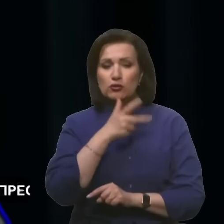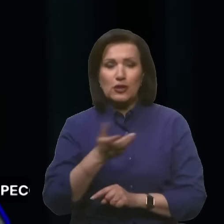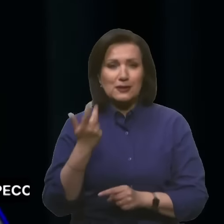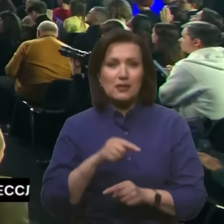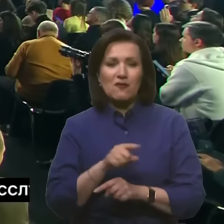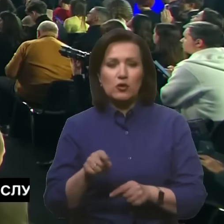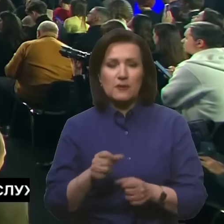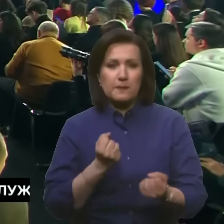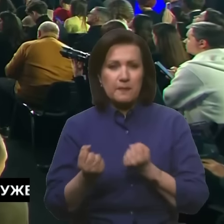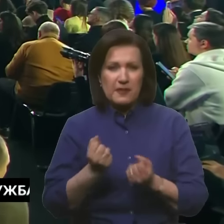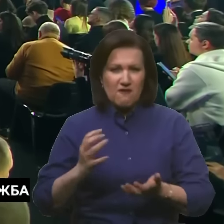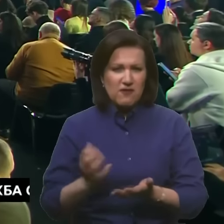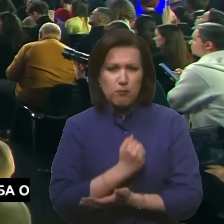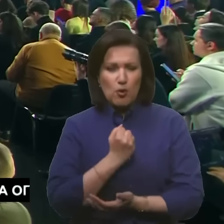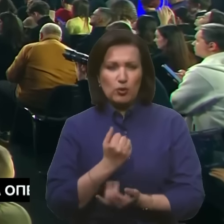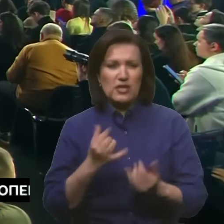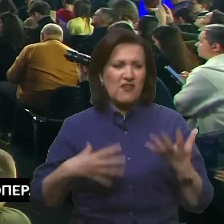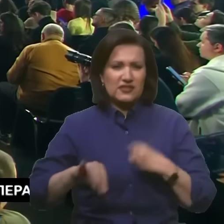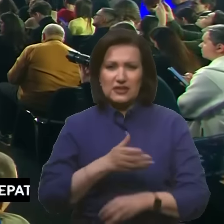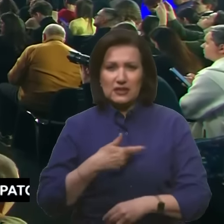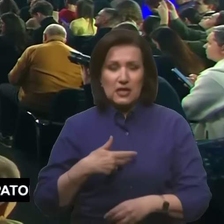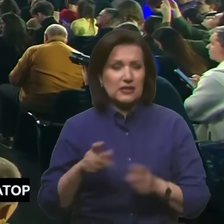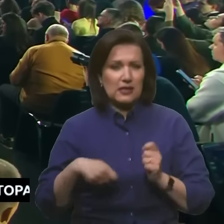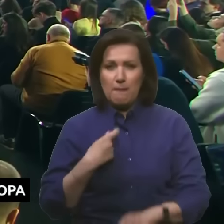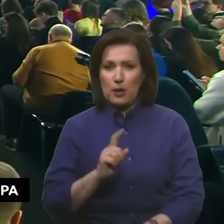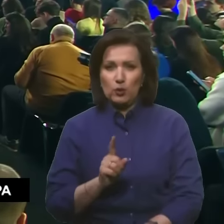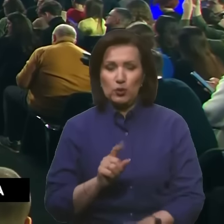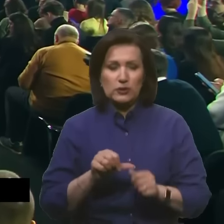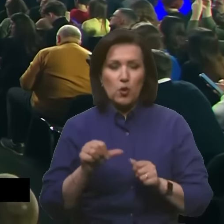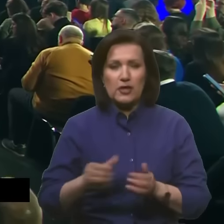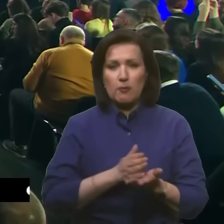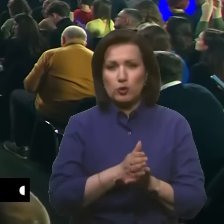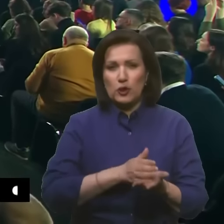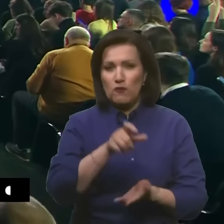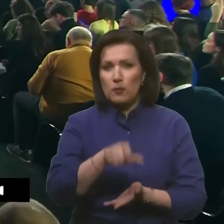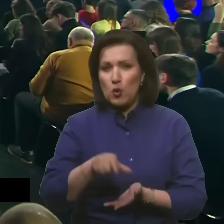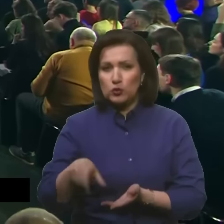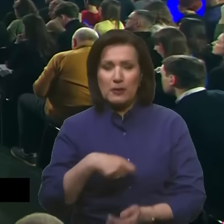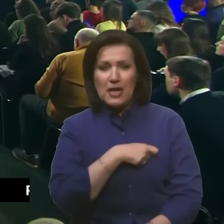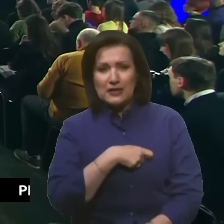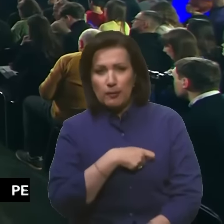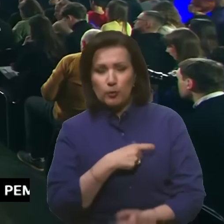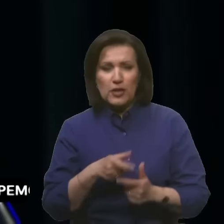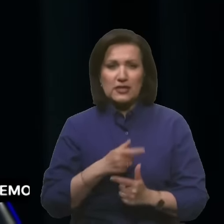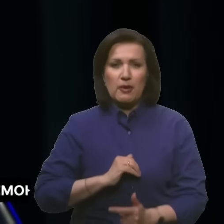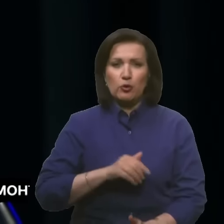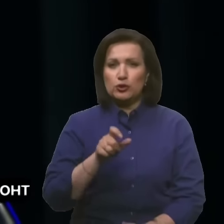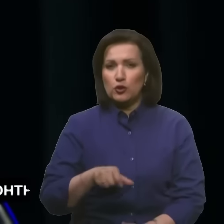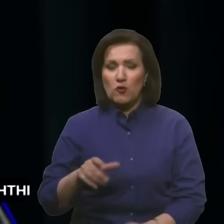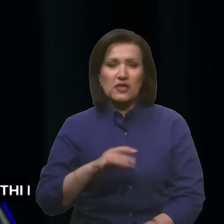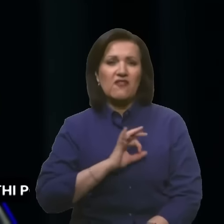який вони виборюють для всіх нас, не марнується окремими посадовими особами, депутатами або чиновниками,